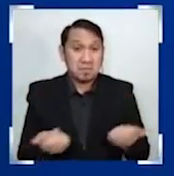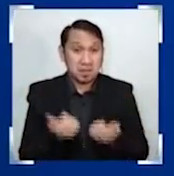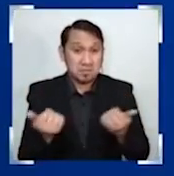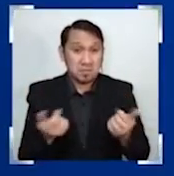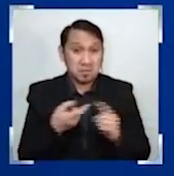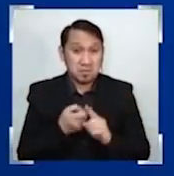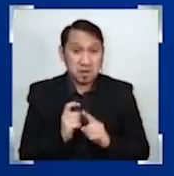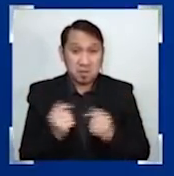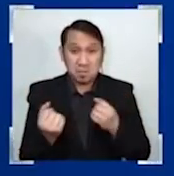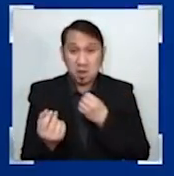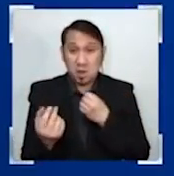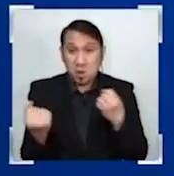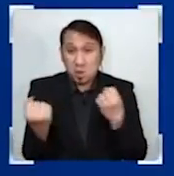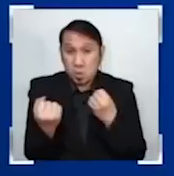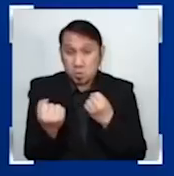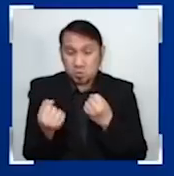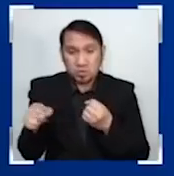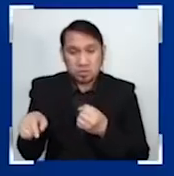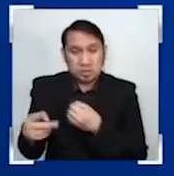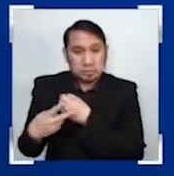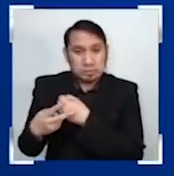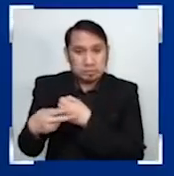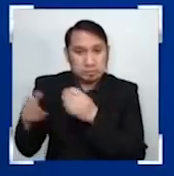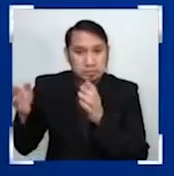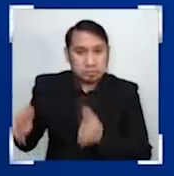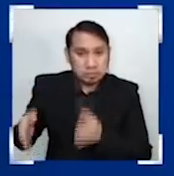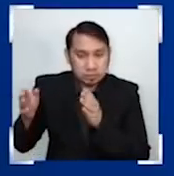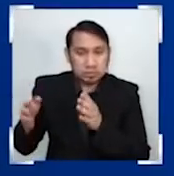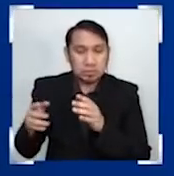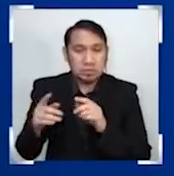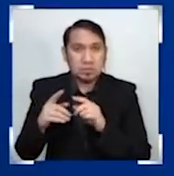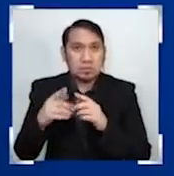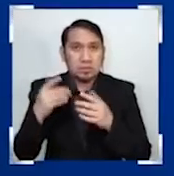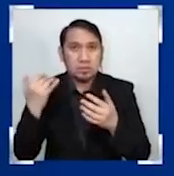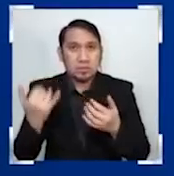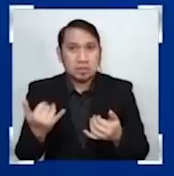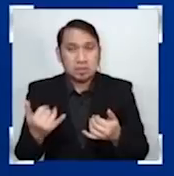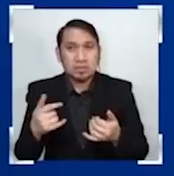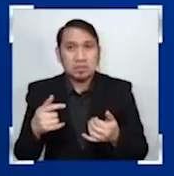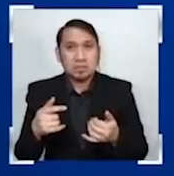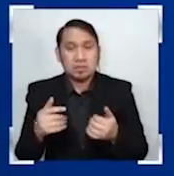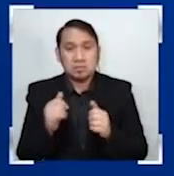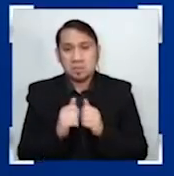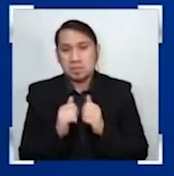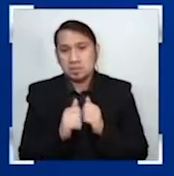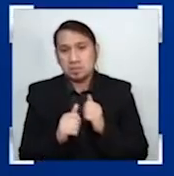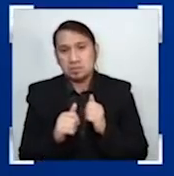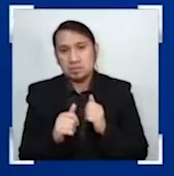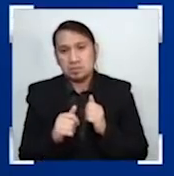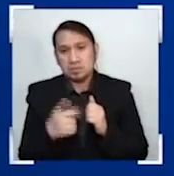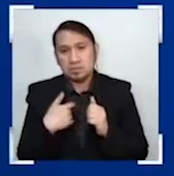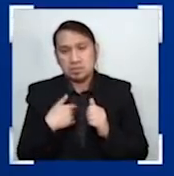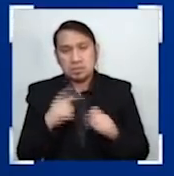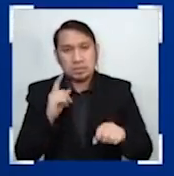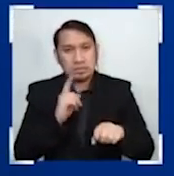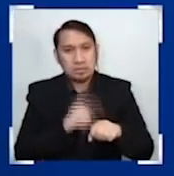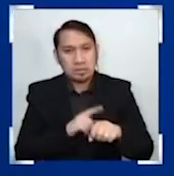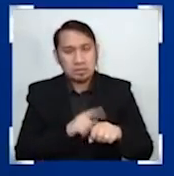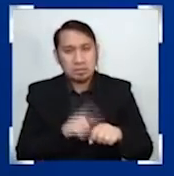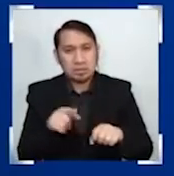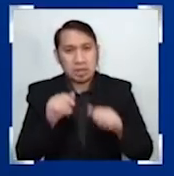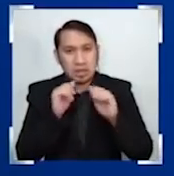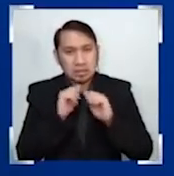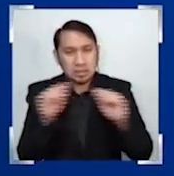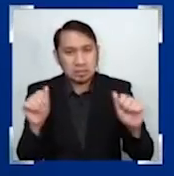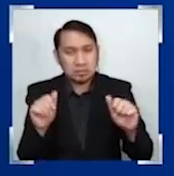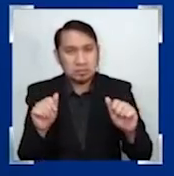bigla silang huminto maglabas, no? Para timing na nag-announce ang DEA na mag... So,